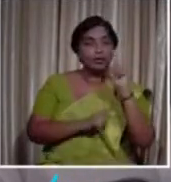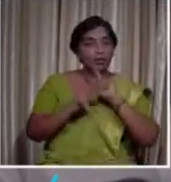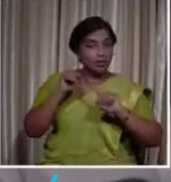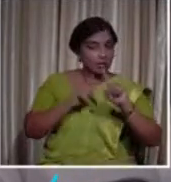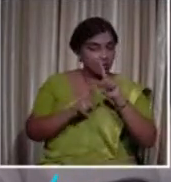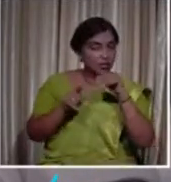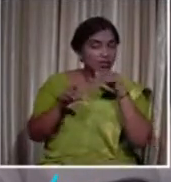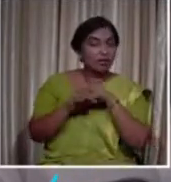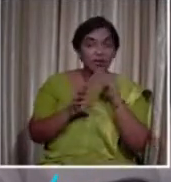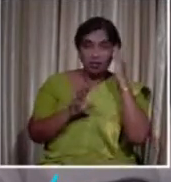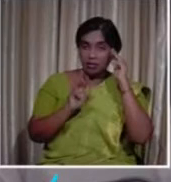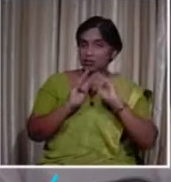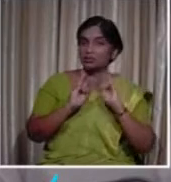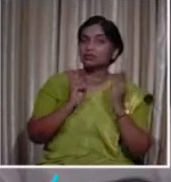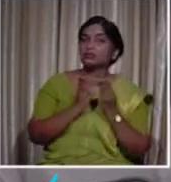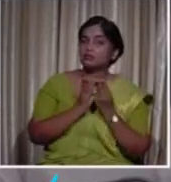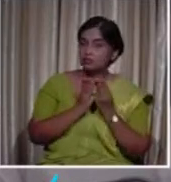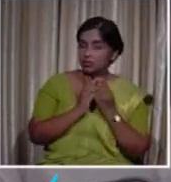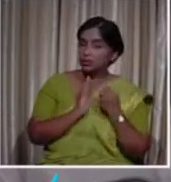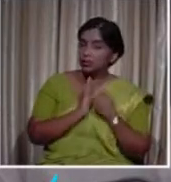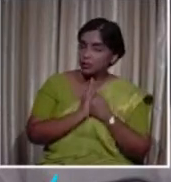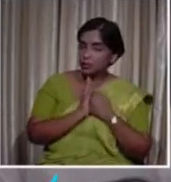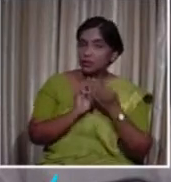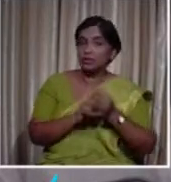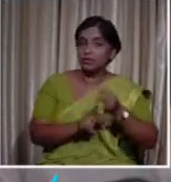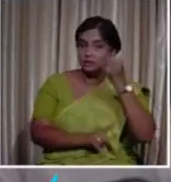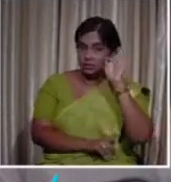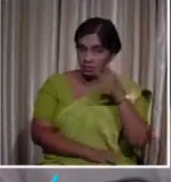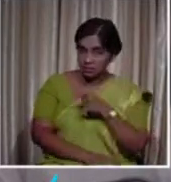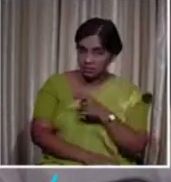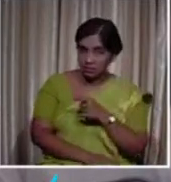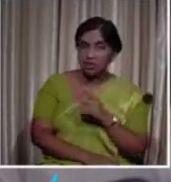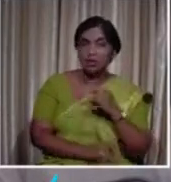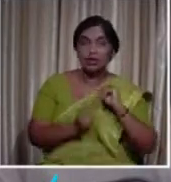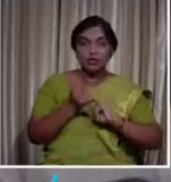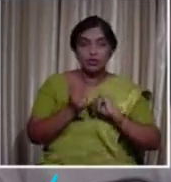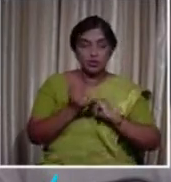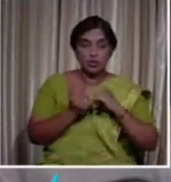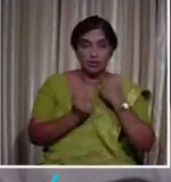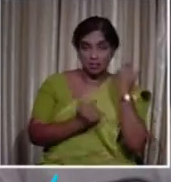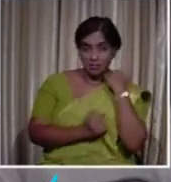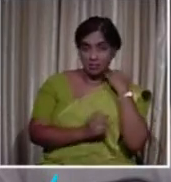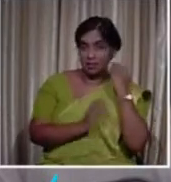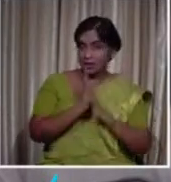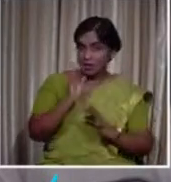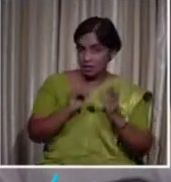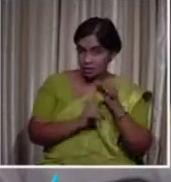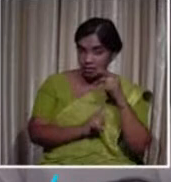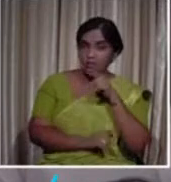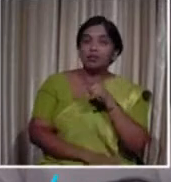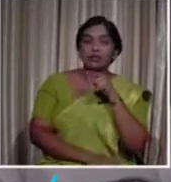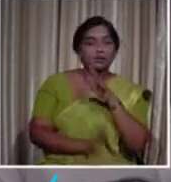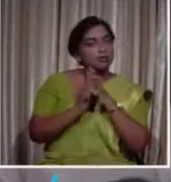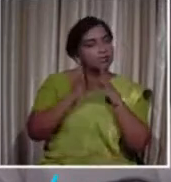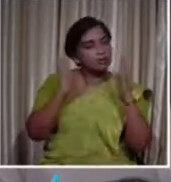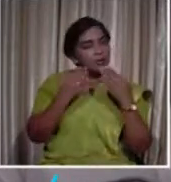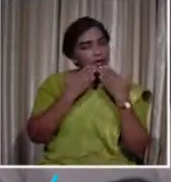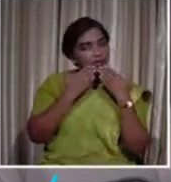पार्लिमेंतुवे कांता संसदये गरु सभापतितुमिय सुदर्शनी प्रणांद पुल्ले मेतिनिय ओबतुमियट